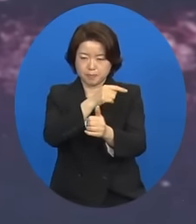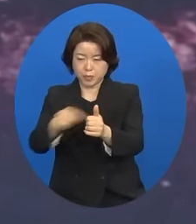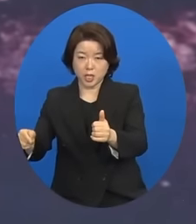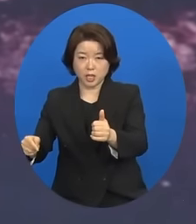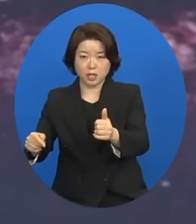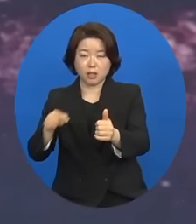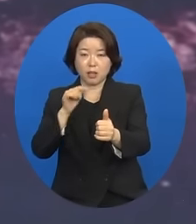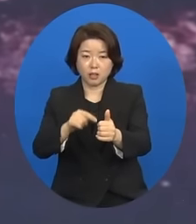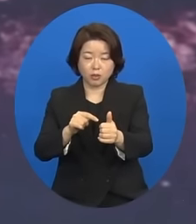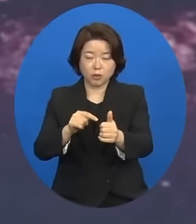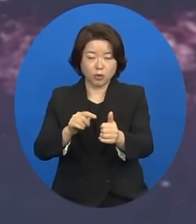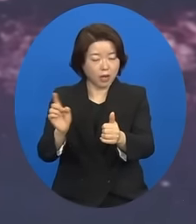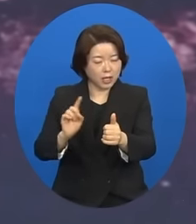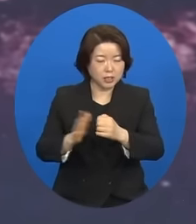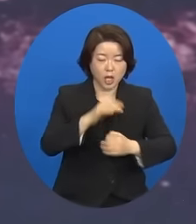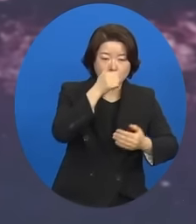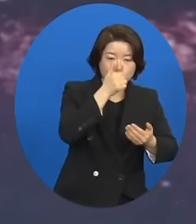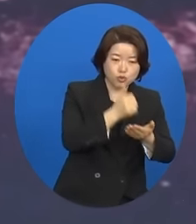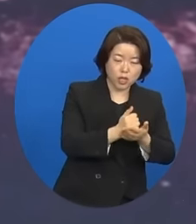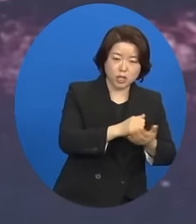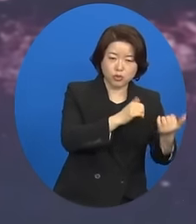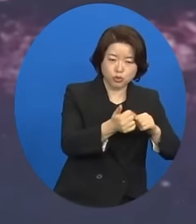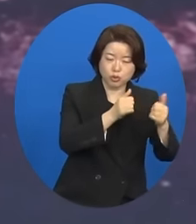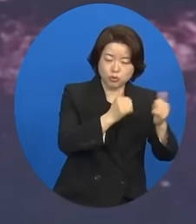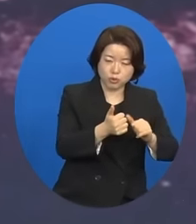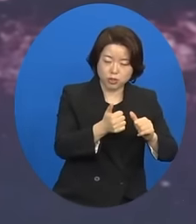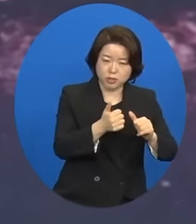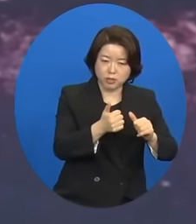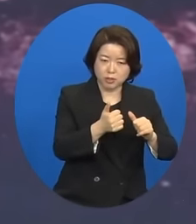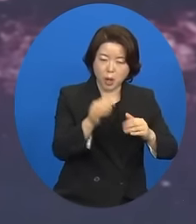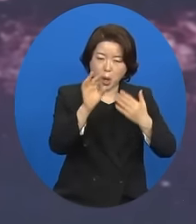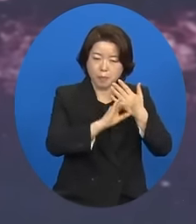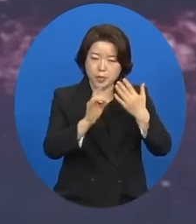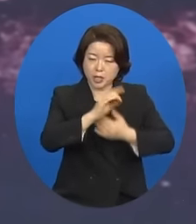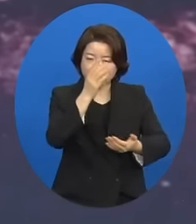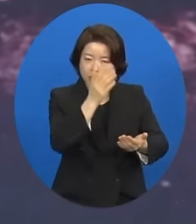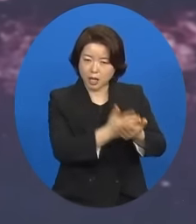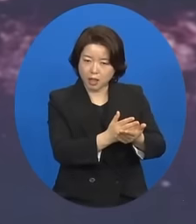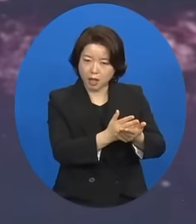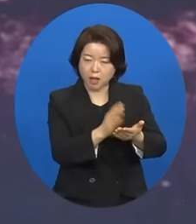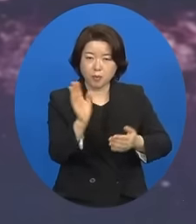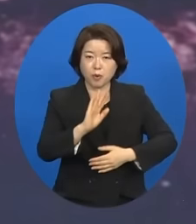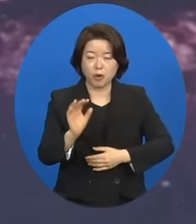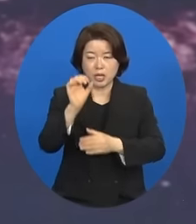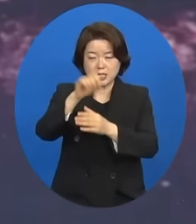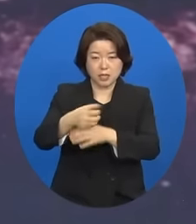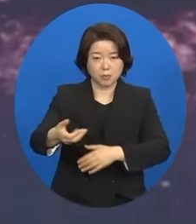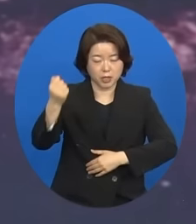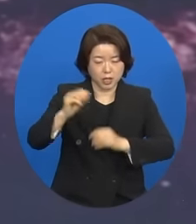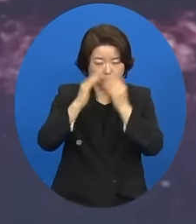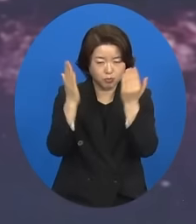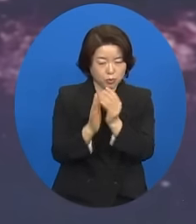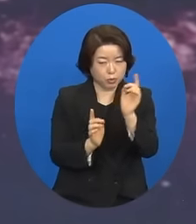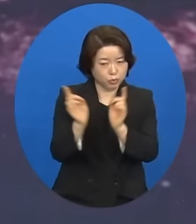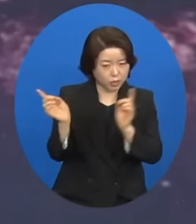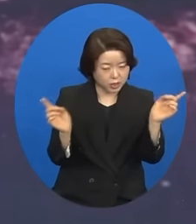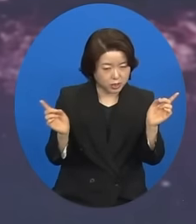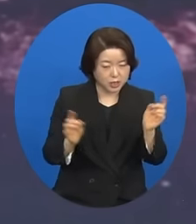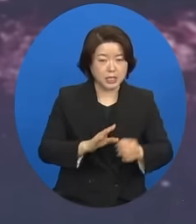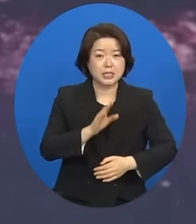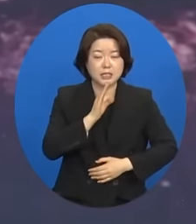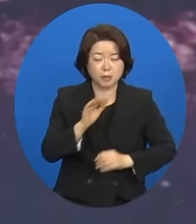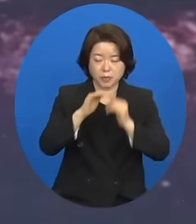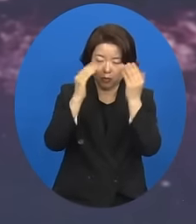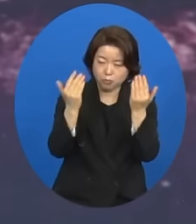하지 않아도 된다고를 는 주님은 열매를 맺는 모든 가지 곧 참되고 살아 있는 모든